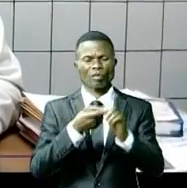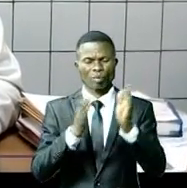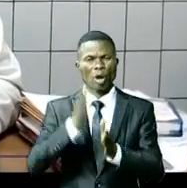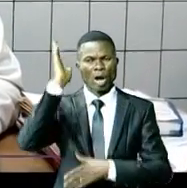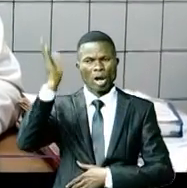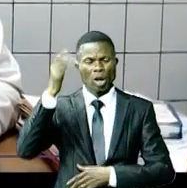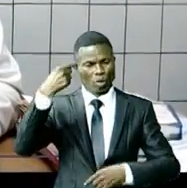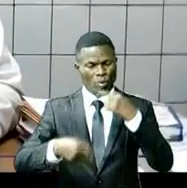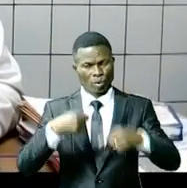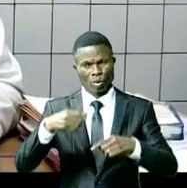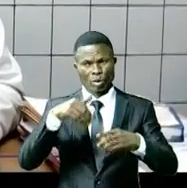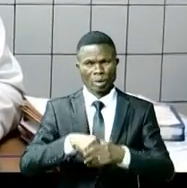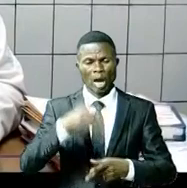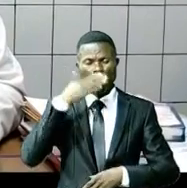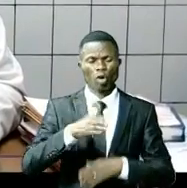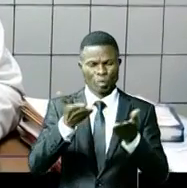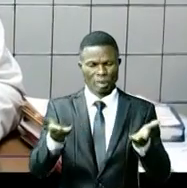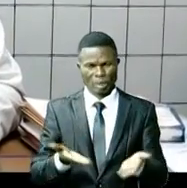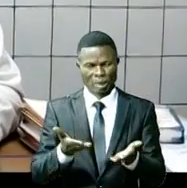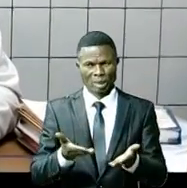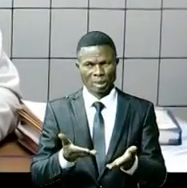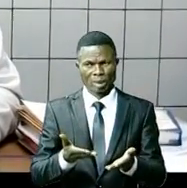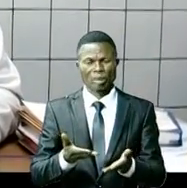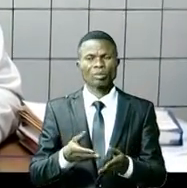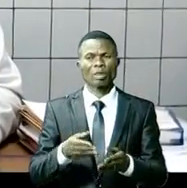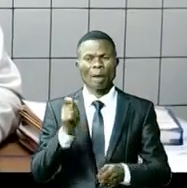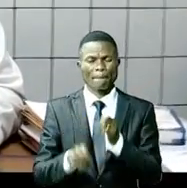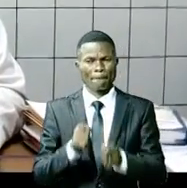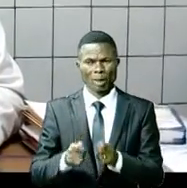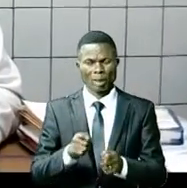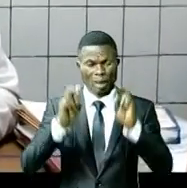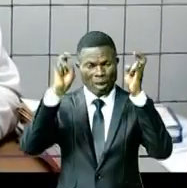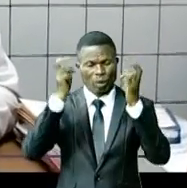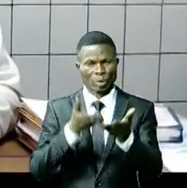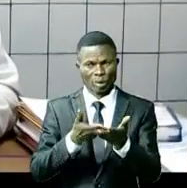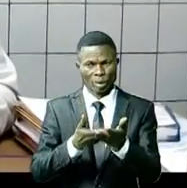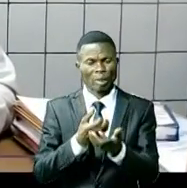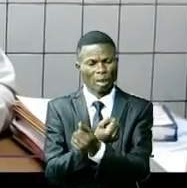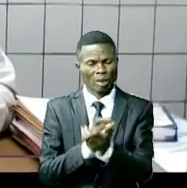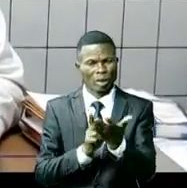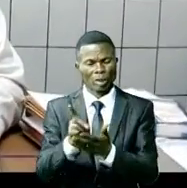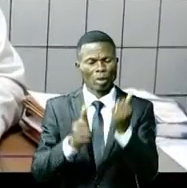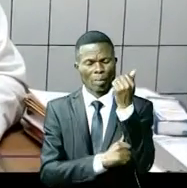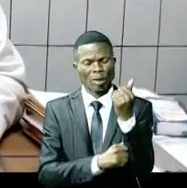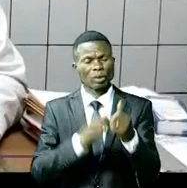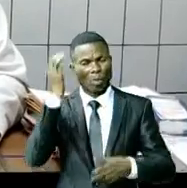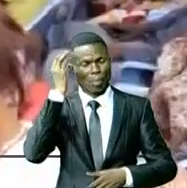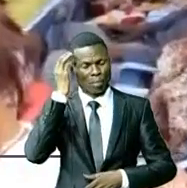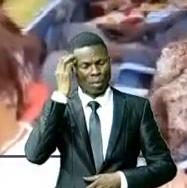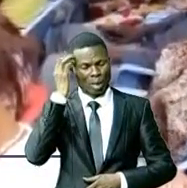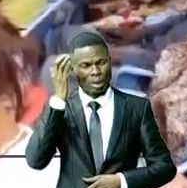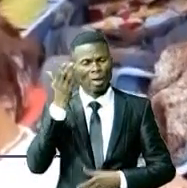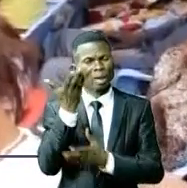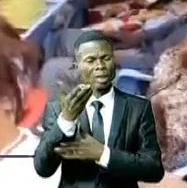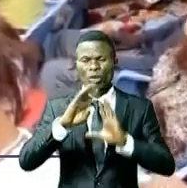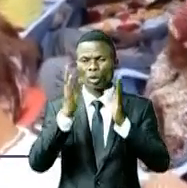conférence débat au centre de santé mentale d'Elema sur ce thème-là, le respect des droits des malades. Donc nous interpellons toute